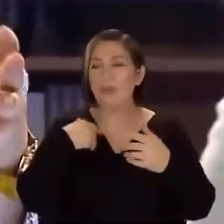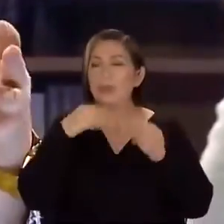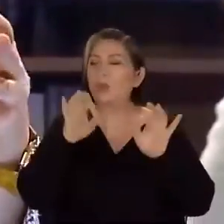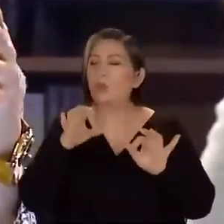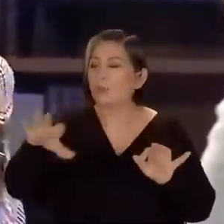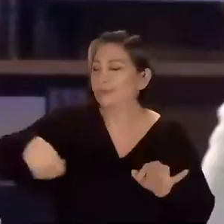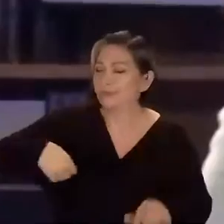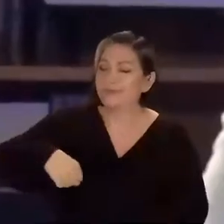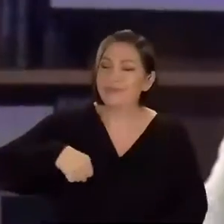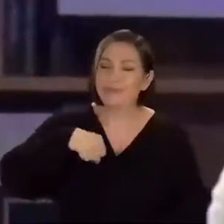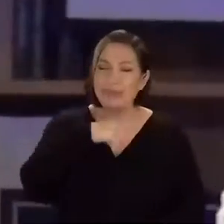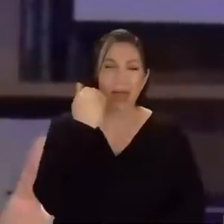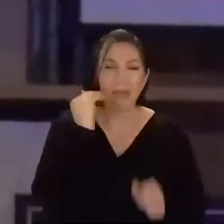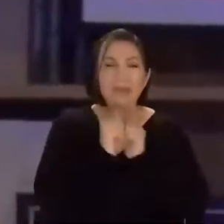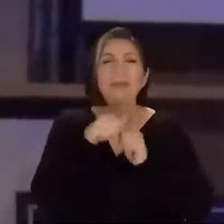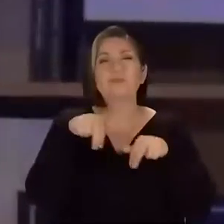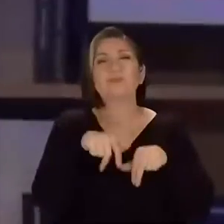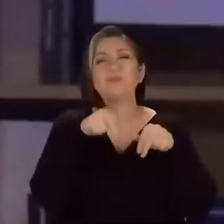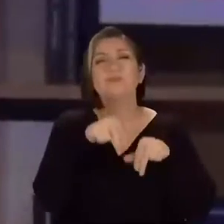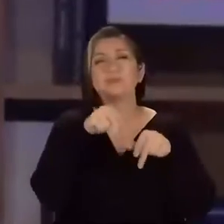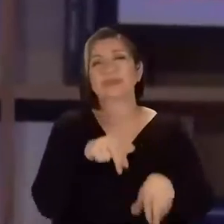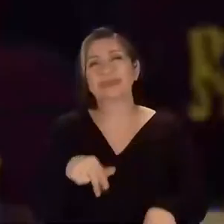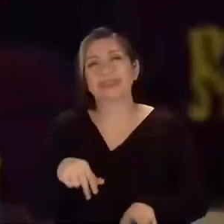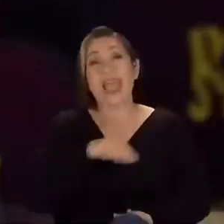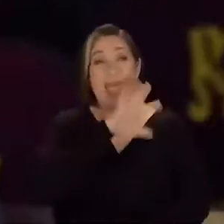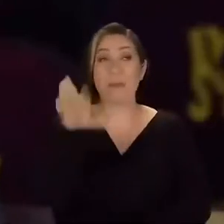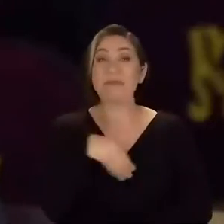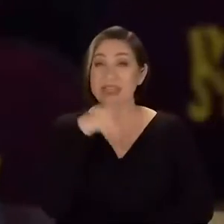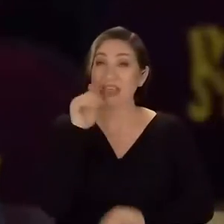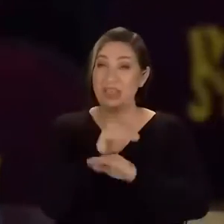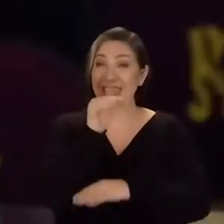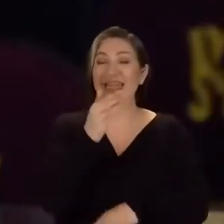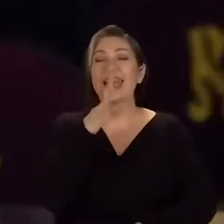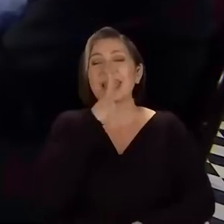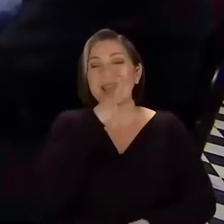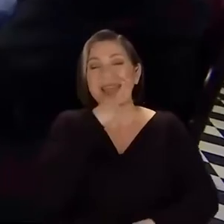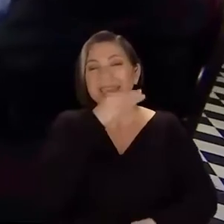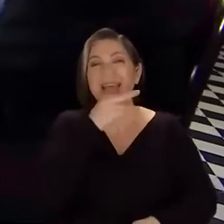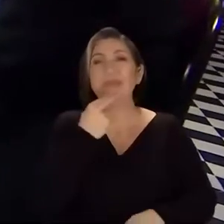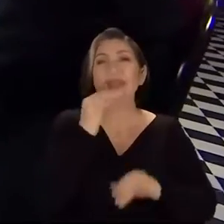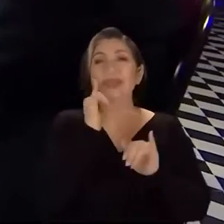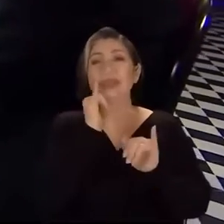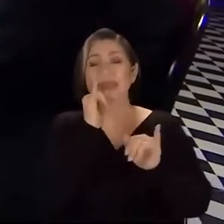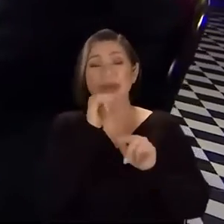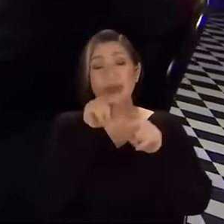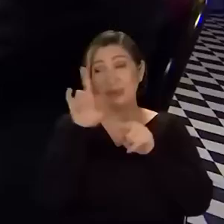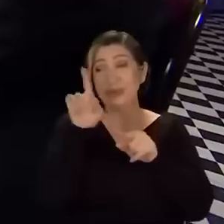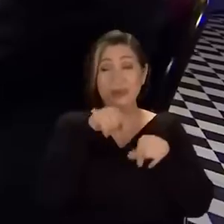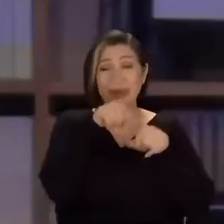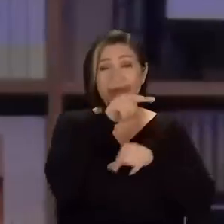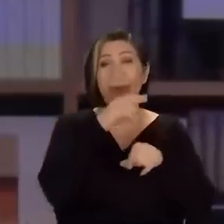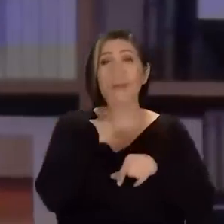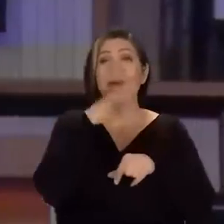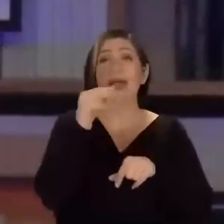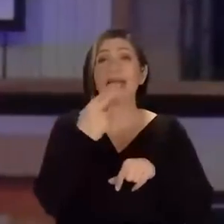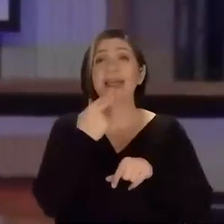günlerine götürürlerdi falan filan. Bunlar hepimiz tabii geçtik o günlerde. Yaşlı hanımlar hep çişleri gelir falan filan böyle, ondan sonra ben